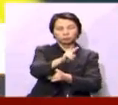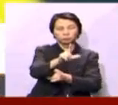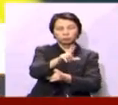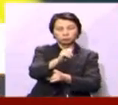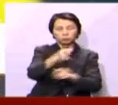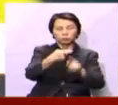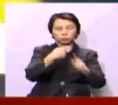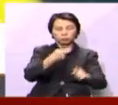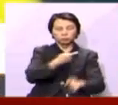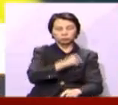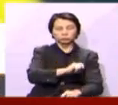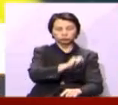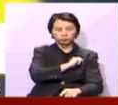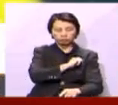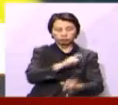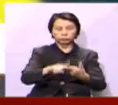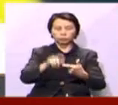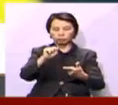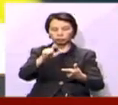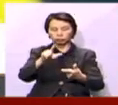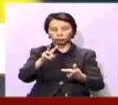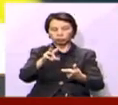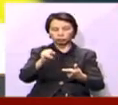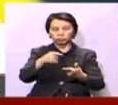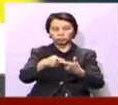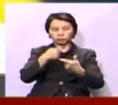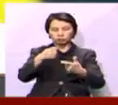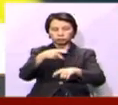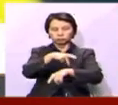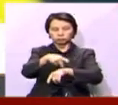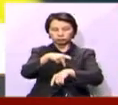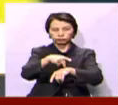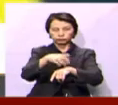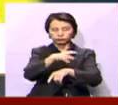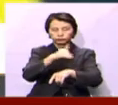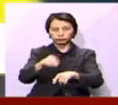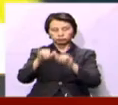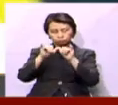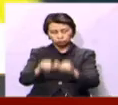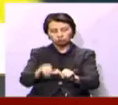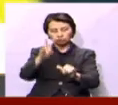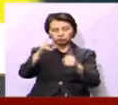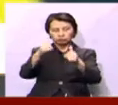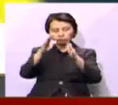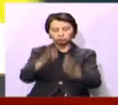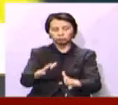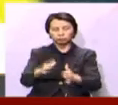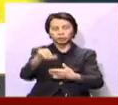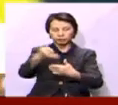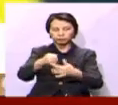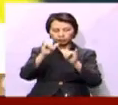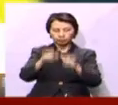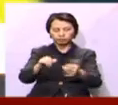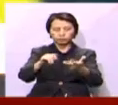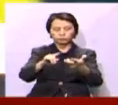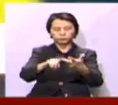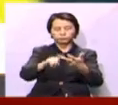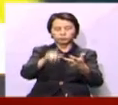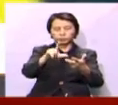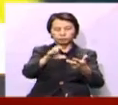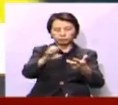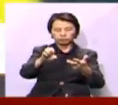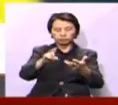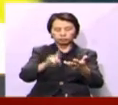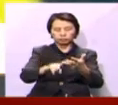dari Spanyol dan Alvaro Silva dari Filipina selain mengekalkan dua pemain import sedia ada iaitu Liridon